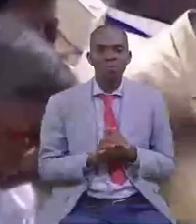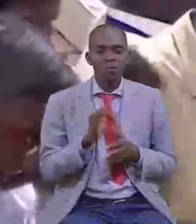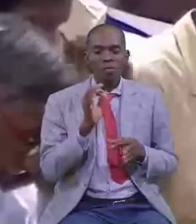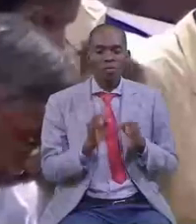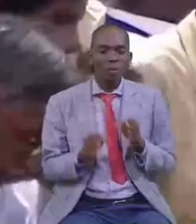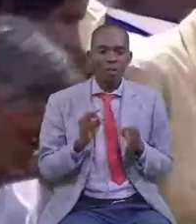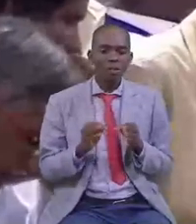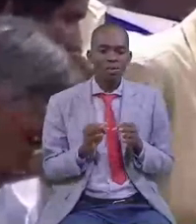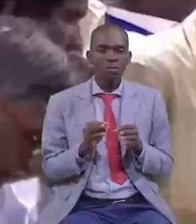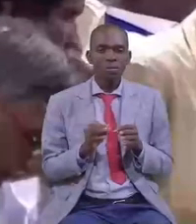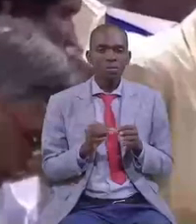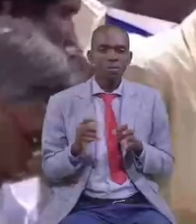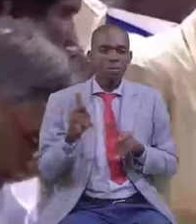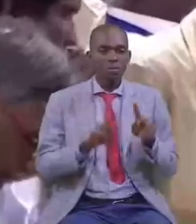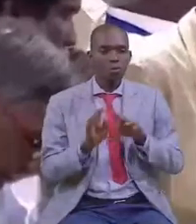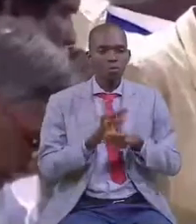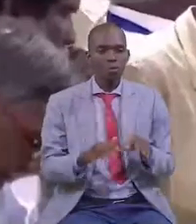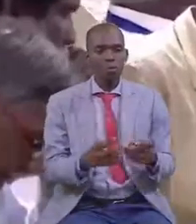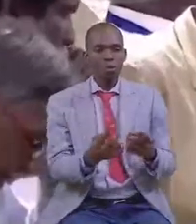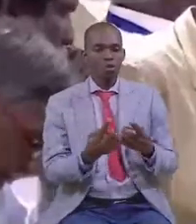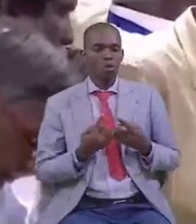S'il n'était pas venu vers eux, il ne viendrait pas vers eux.